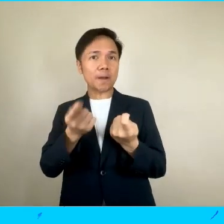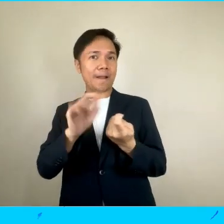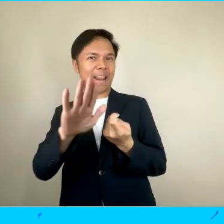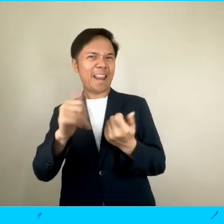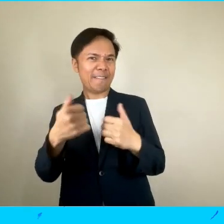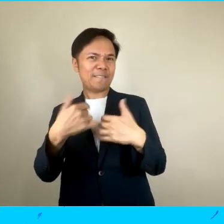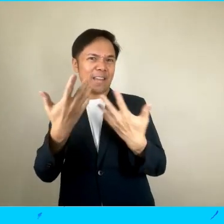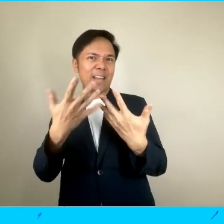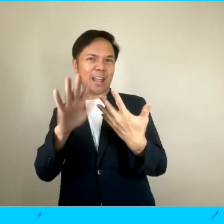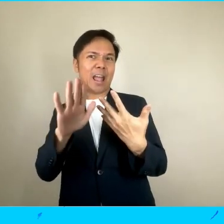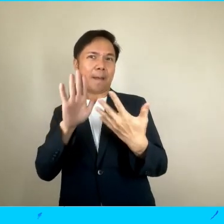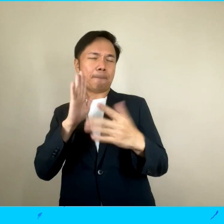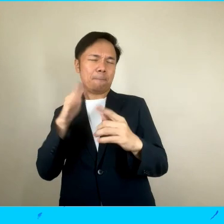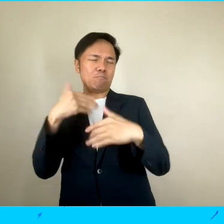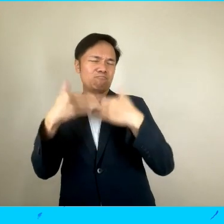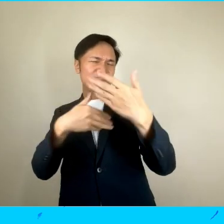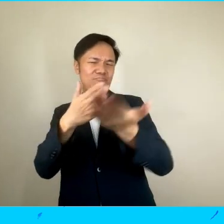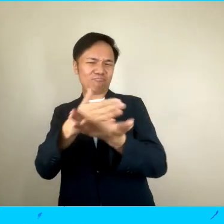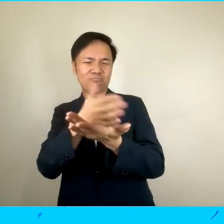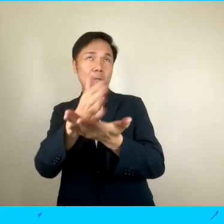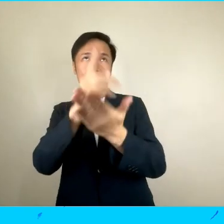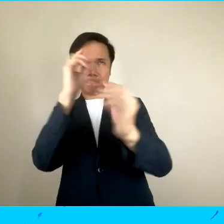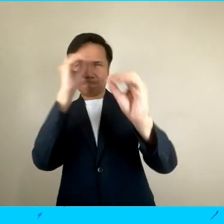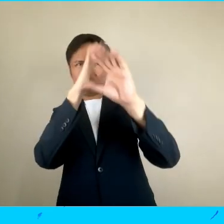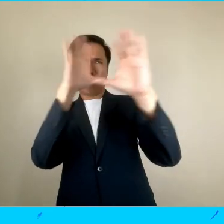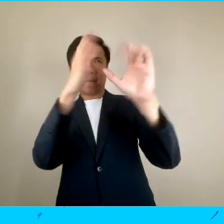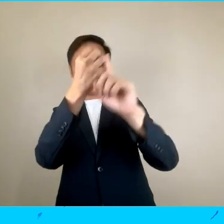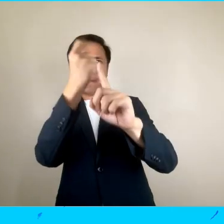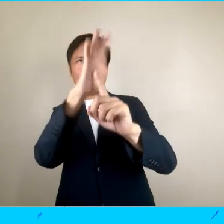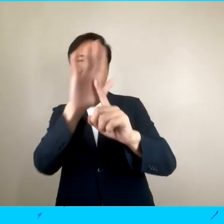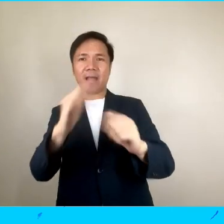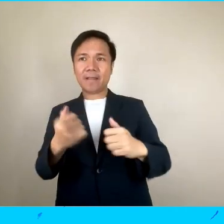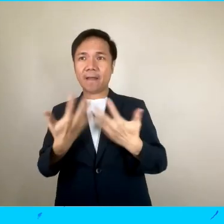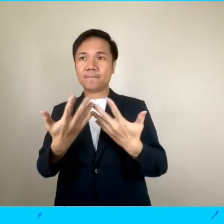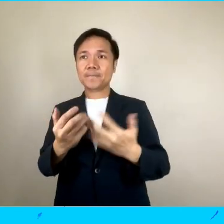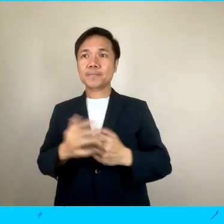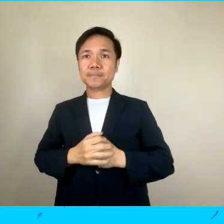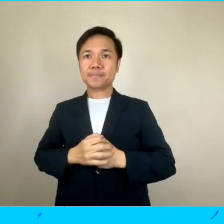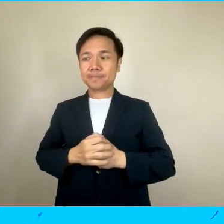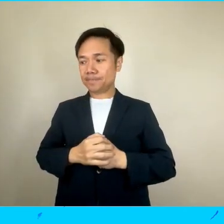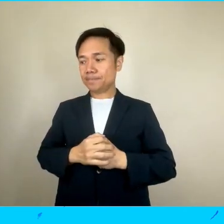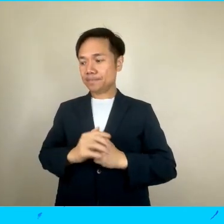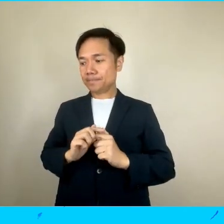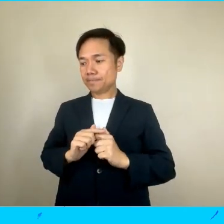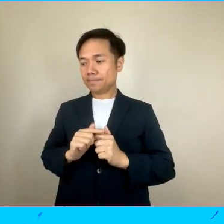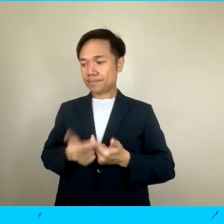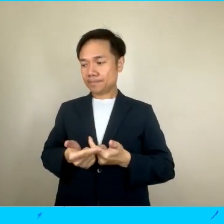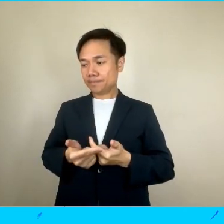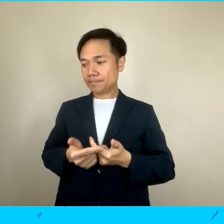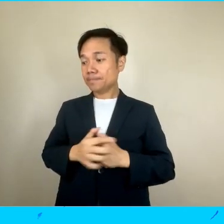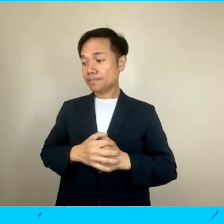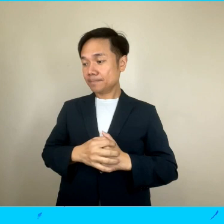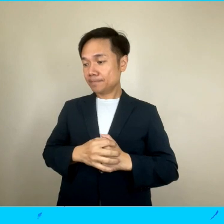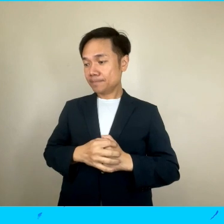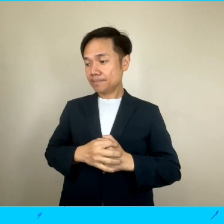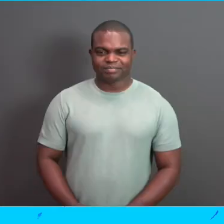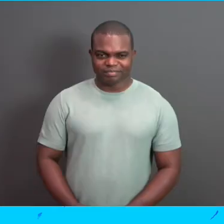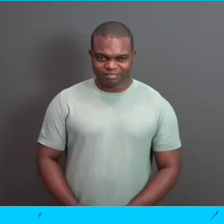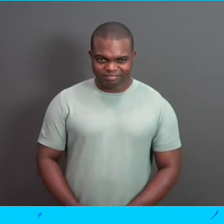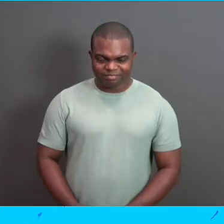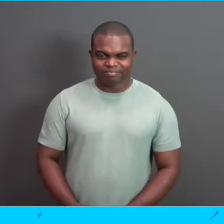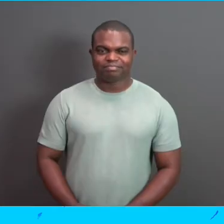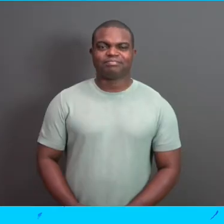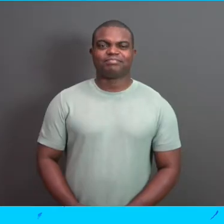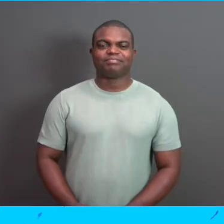l'objet confidence. Merci beaucoup. Et maintenant, nous avons parlé de plusieurs formes de comment avoir de